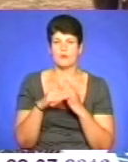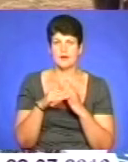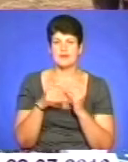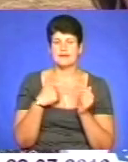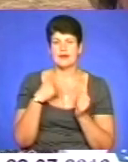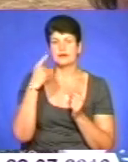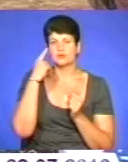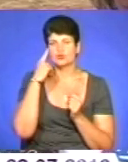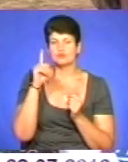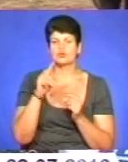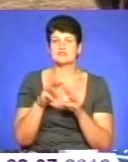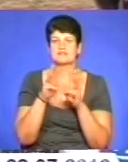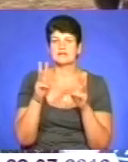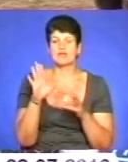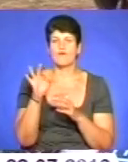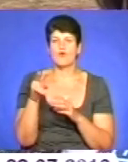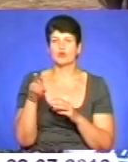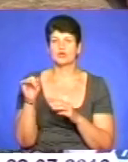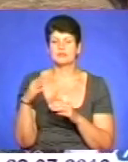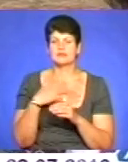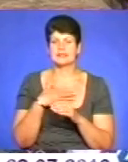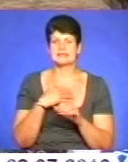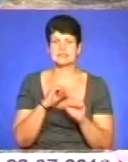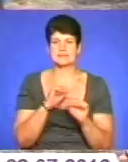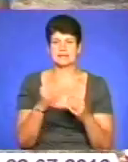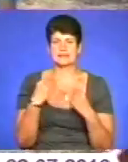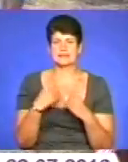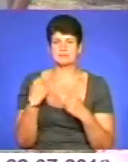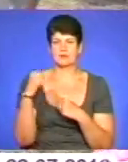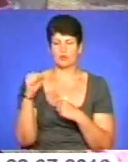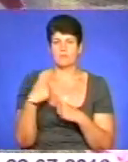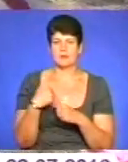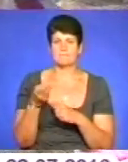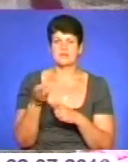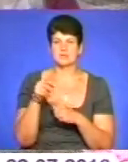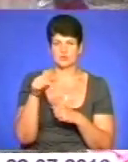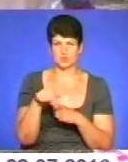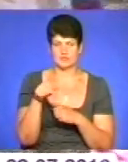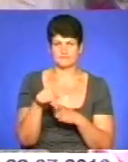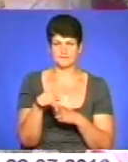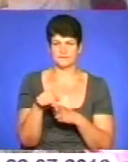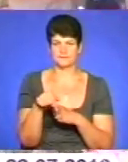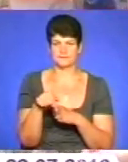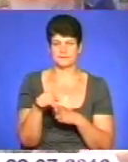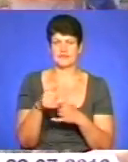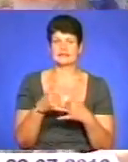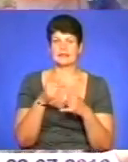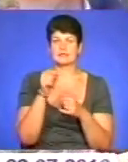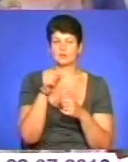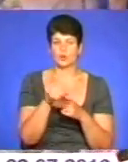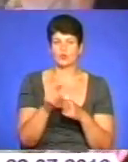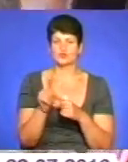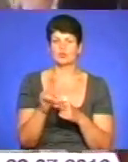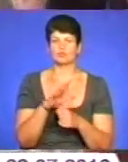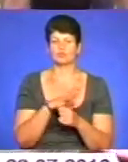що святий Володимир нас сьогодні захистить і пошле нам перемогу. Ми прийшли сюди заради того, щоб